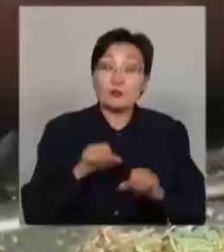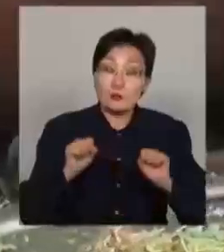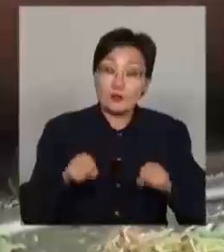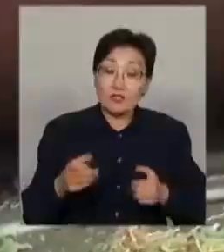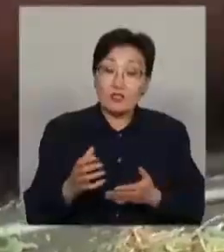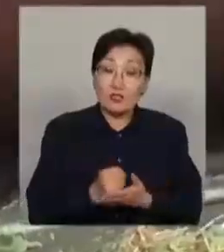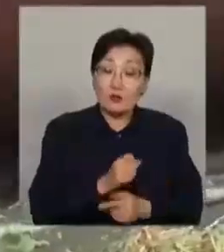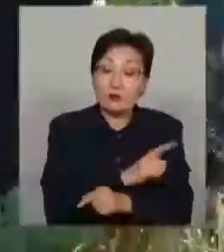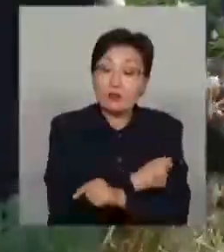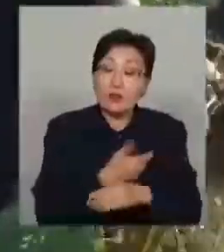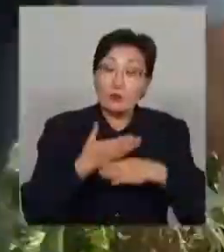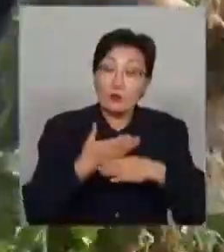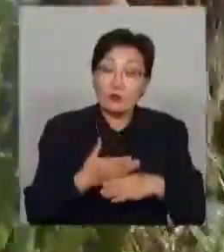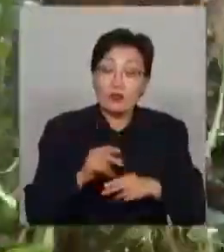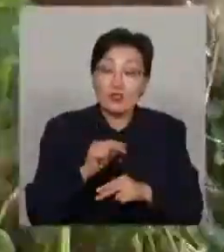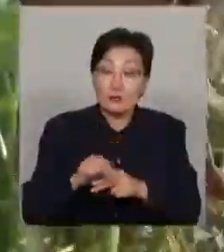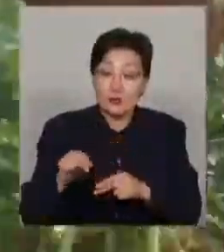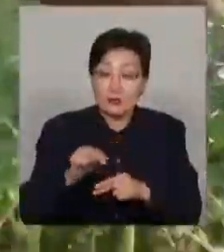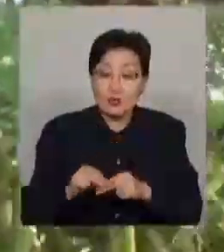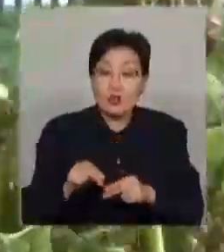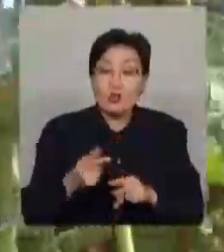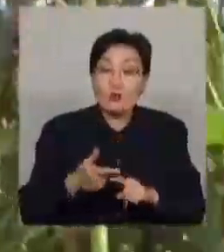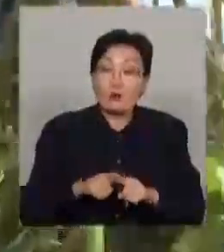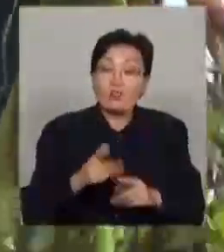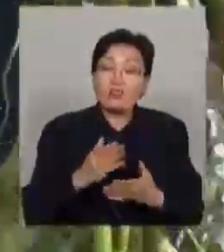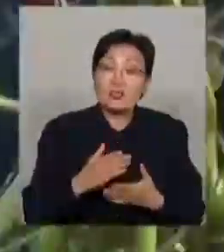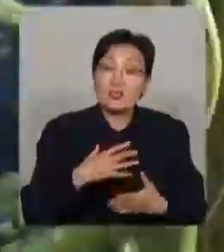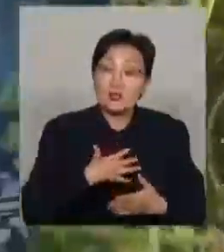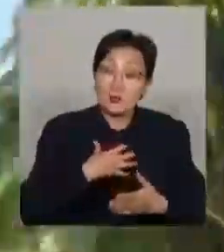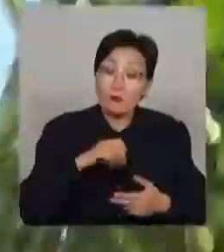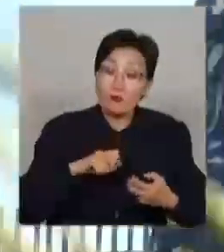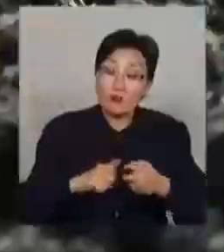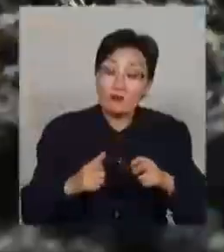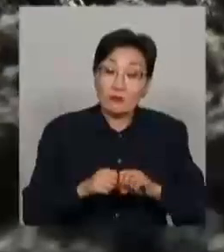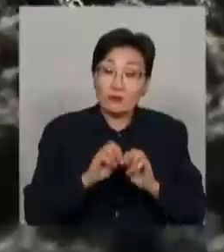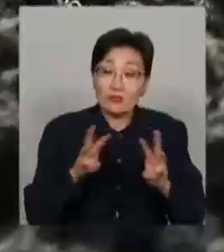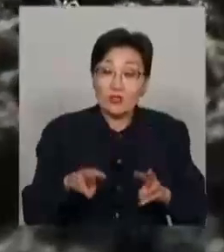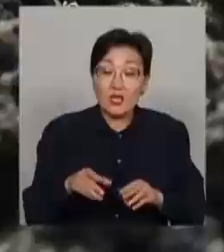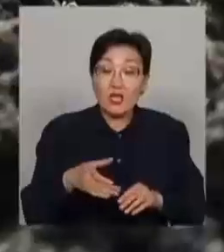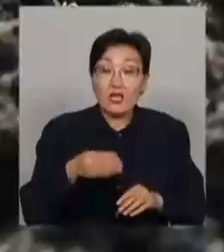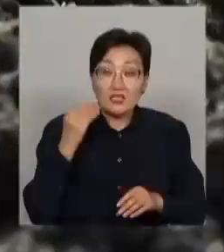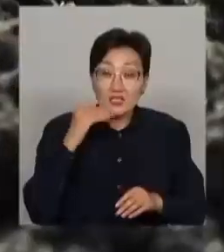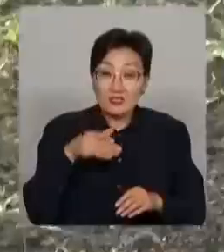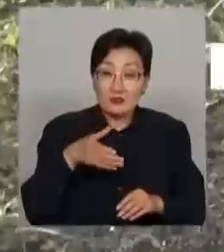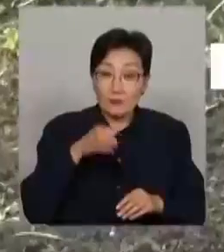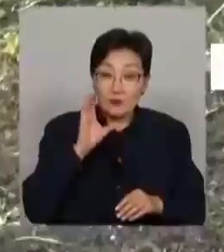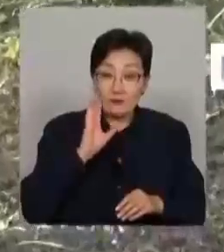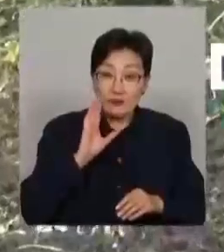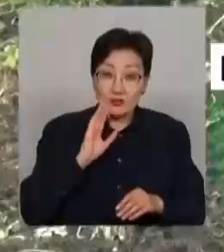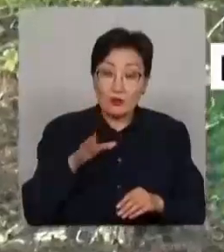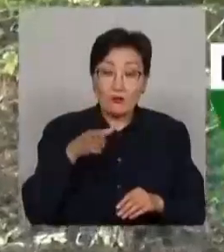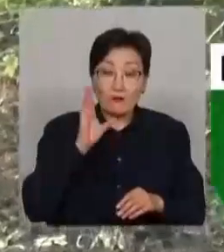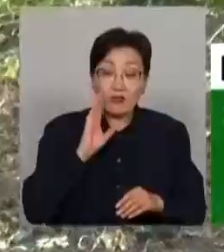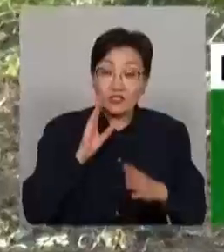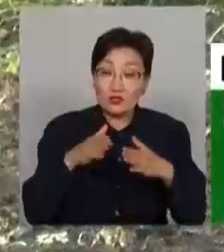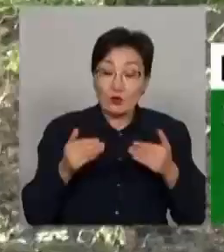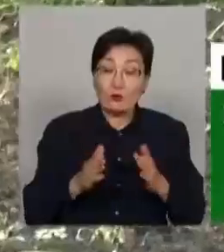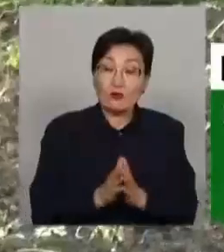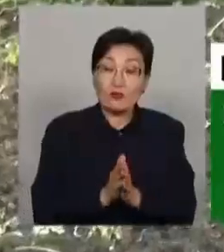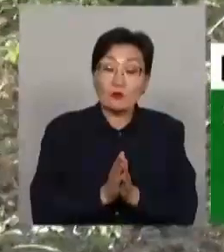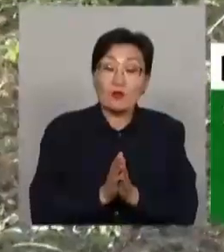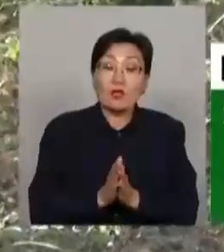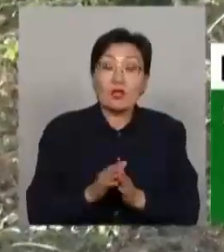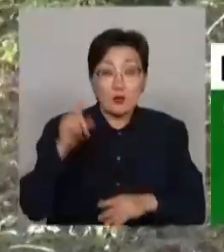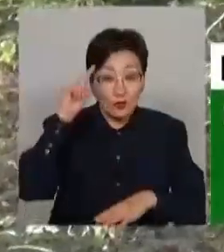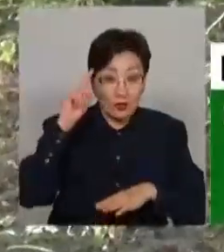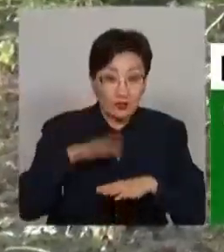получать медпомощь и образование. Остро стоит проблема с обеспечением качественной питьевой водой. Воды нет. Мы просили, даже обращались к